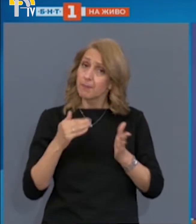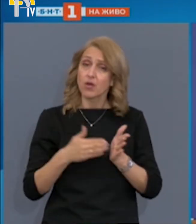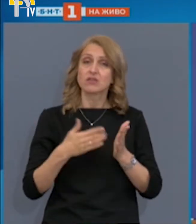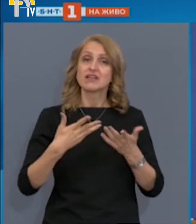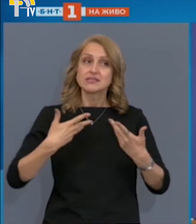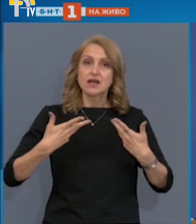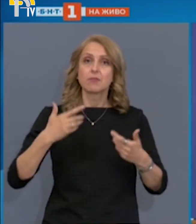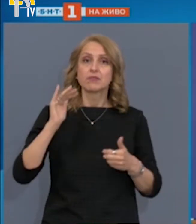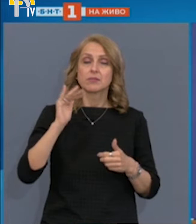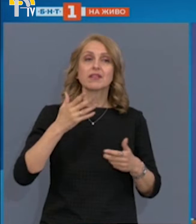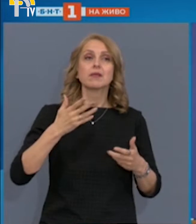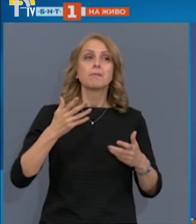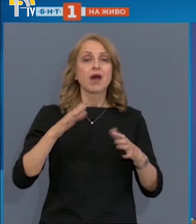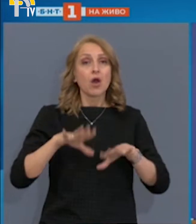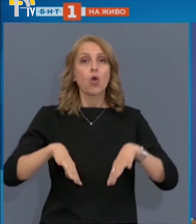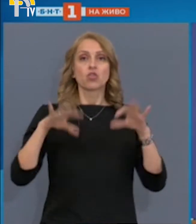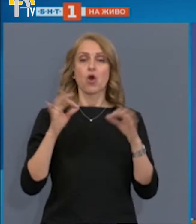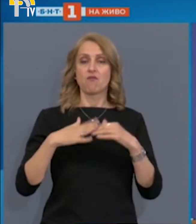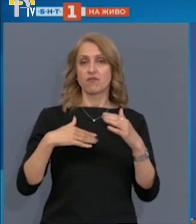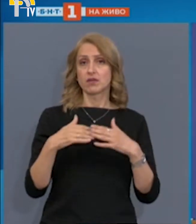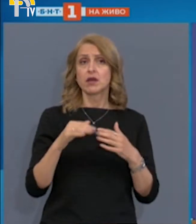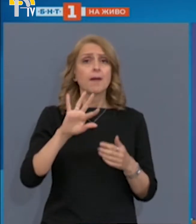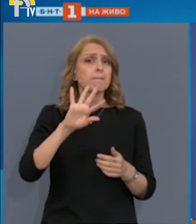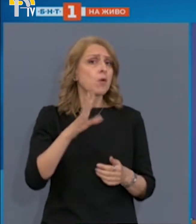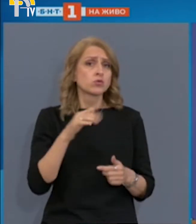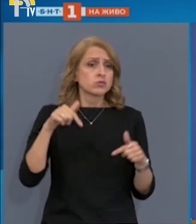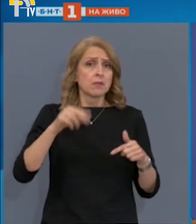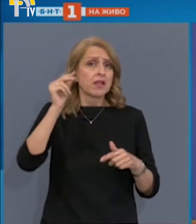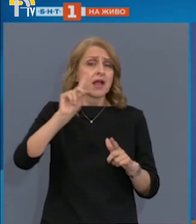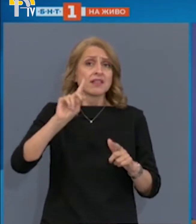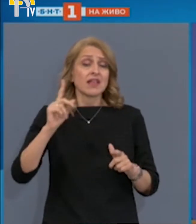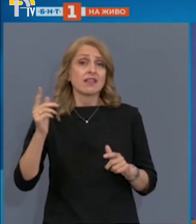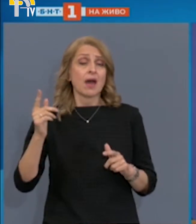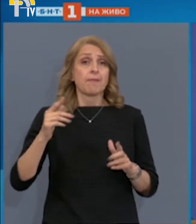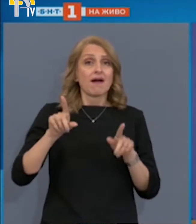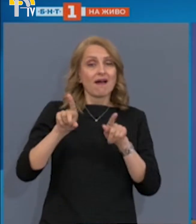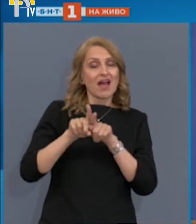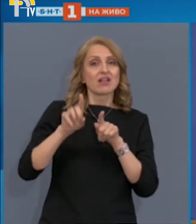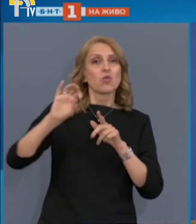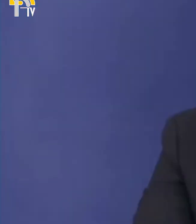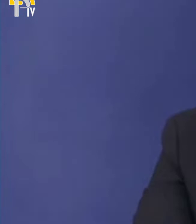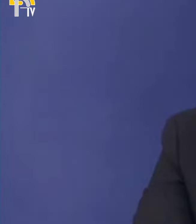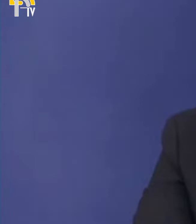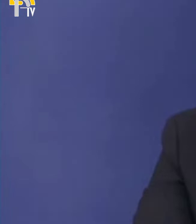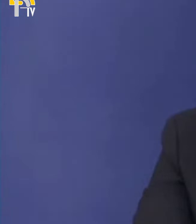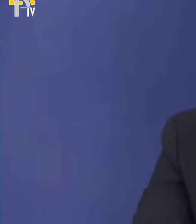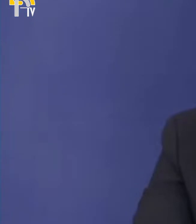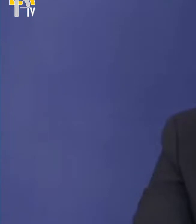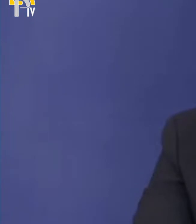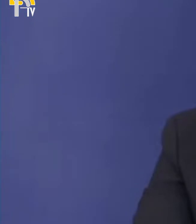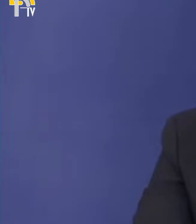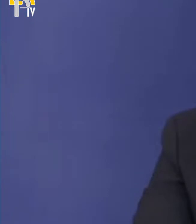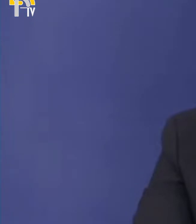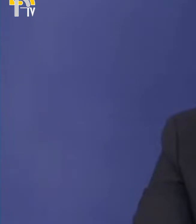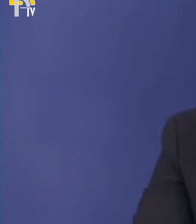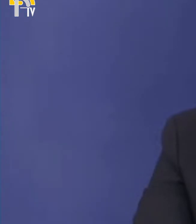вълна, ако тя изобщо дойде у нас с силата, с която е в Европа. Призовавам българските